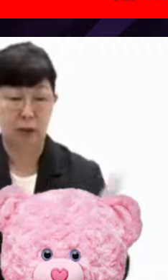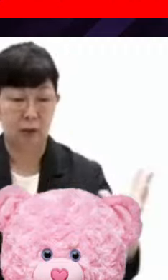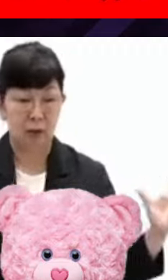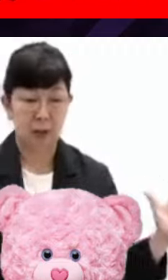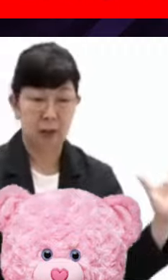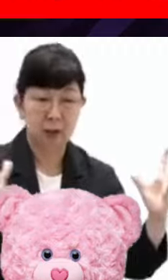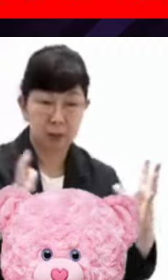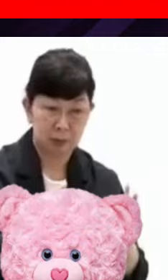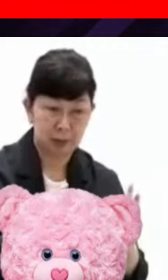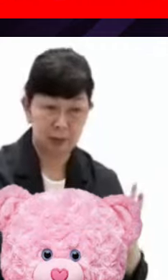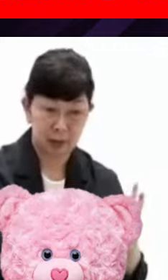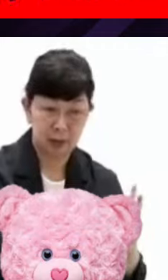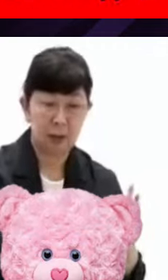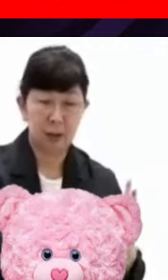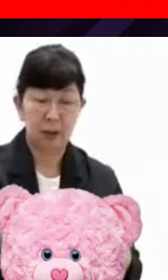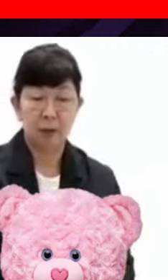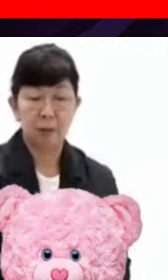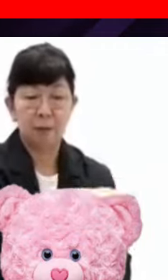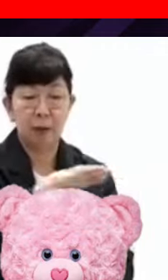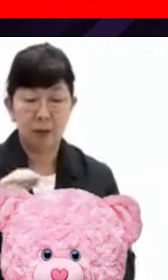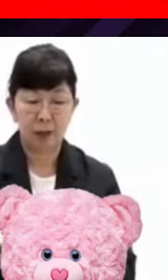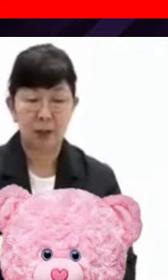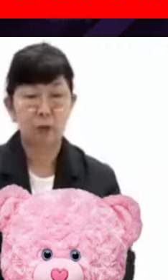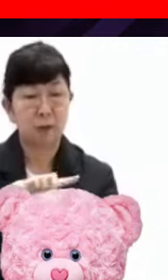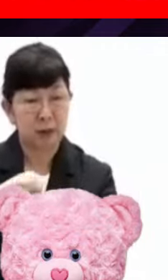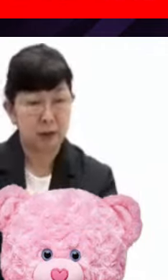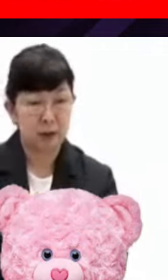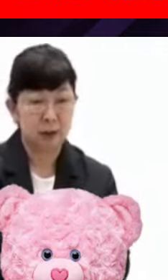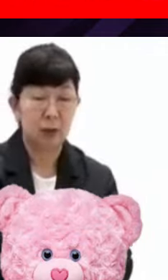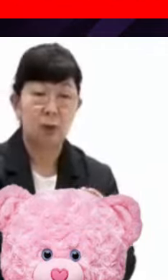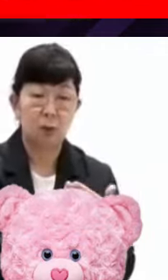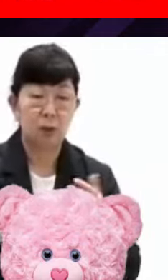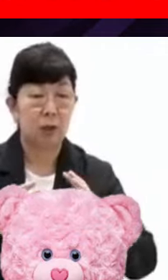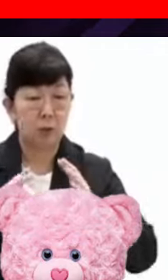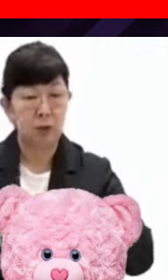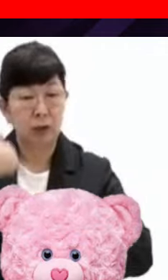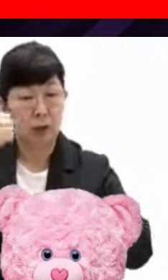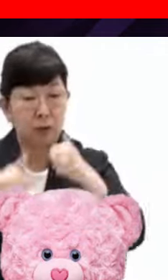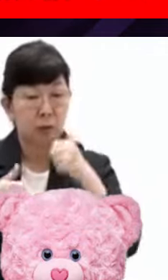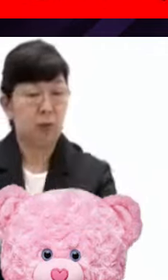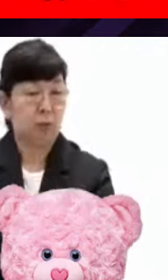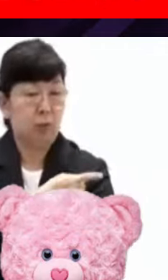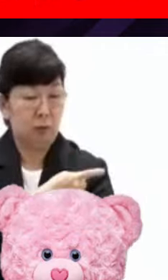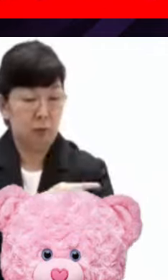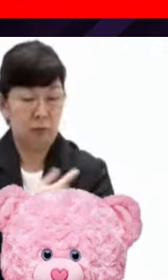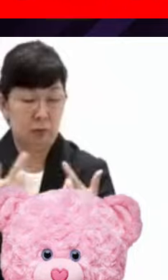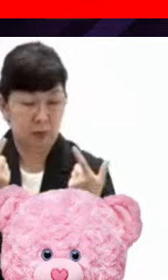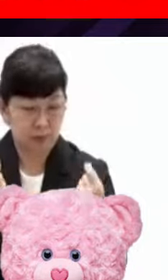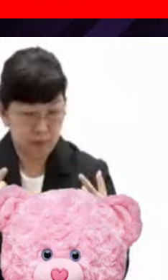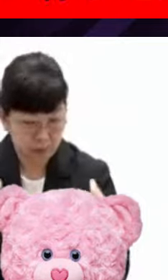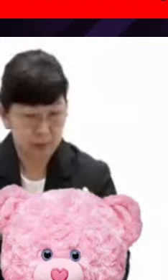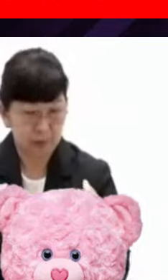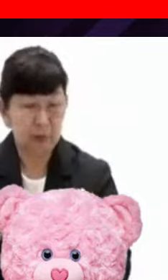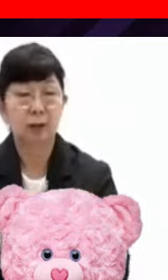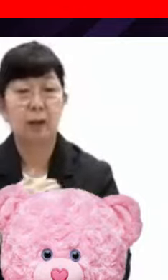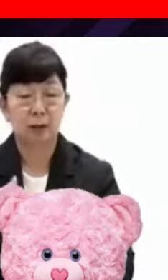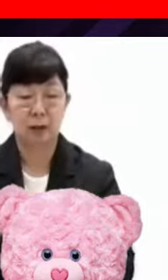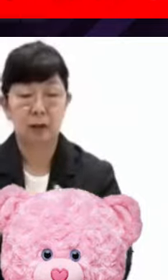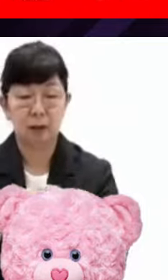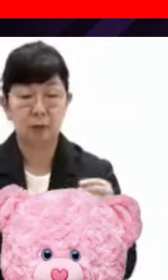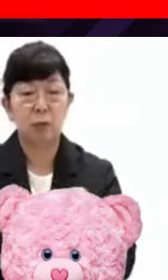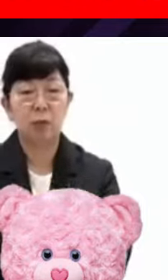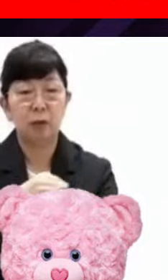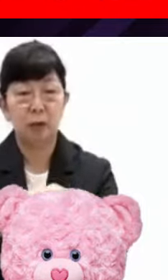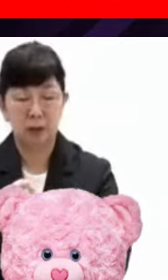って、周辺の地域だけではなく国際競争力の維持強化が図られて日本経済を牽引してい